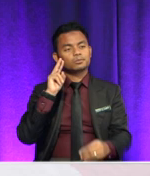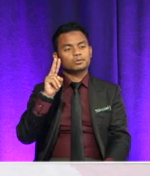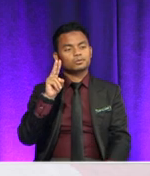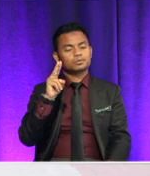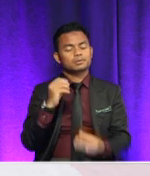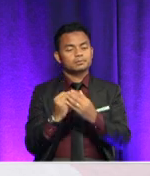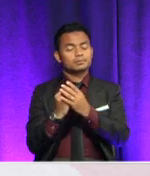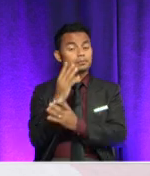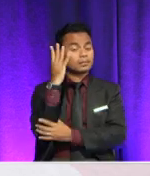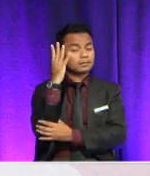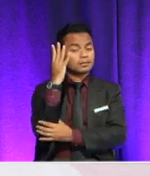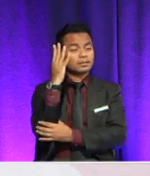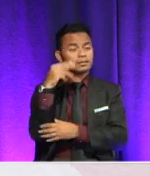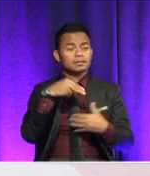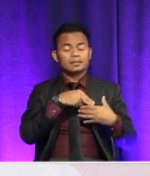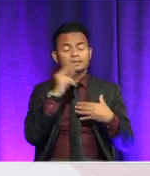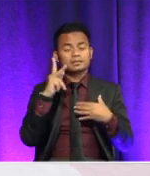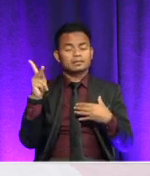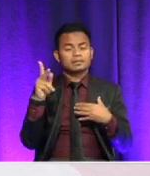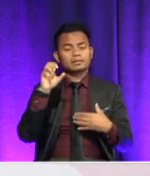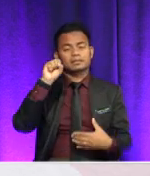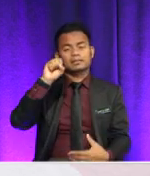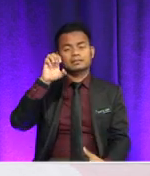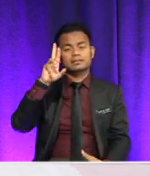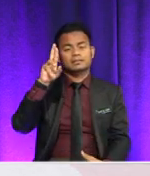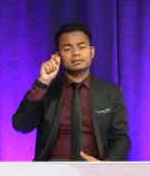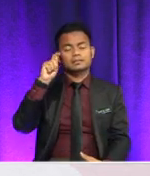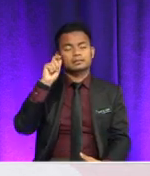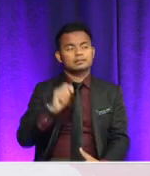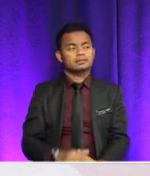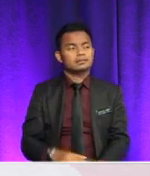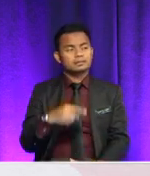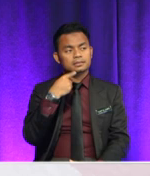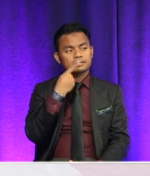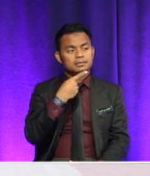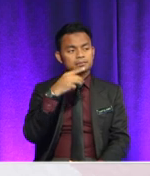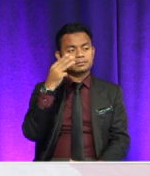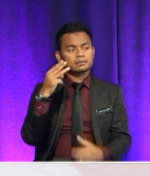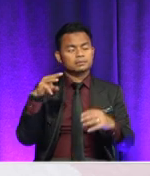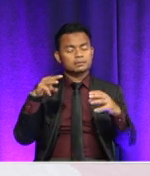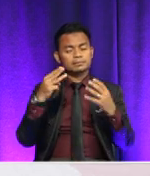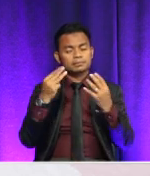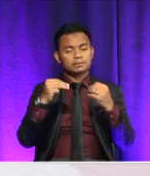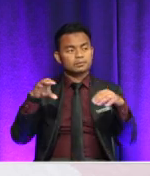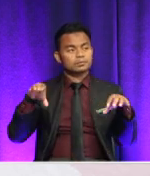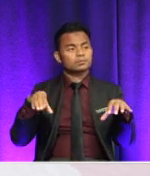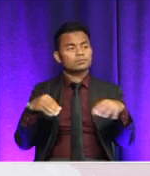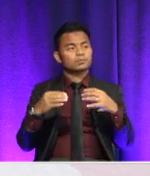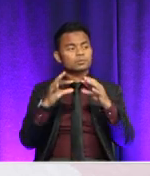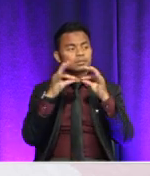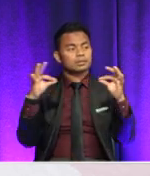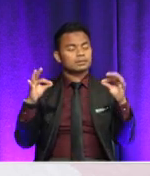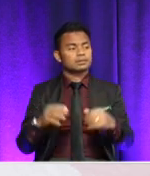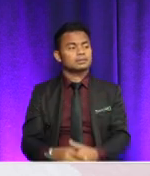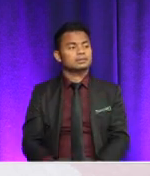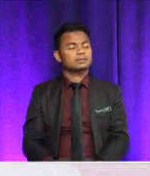serat siapa agaknya Enak cube memberi ayatnya ayat yang betul dan tepat tuh silakan